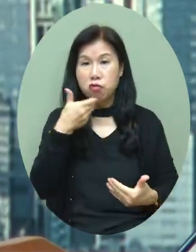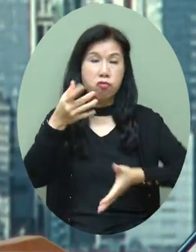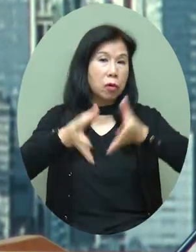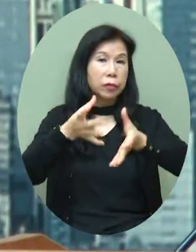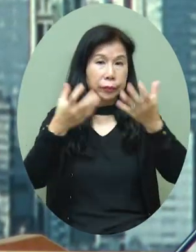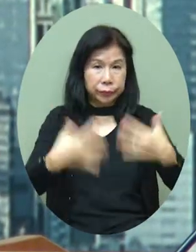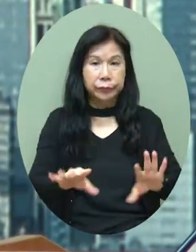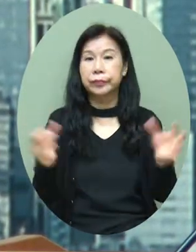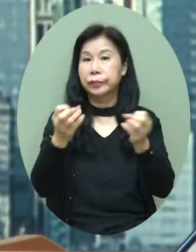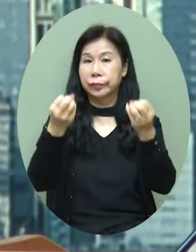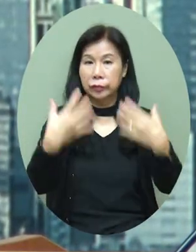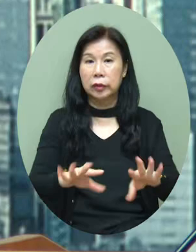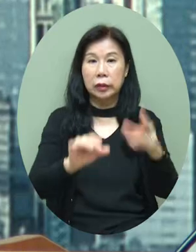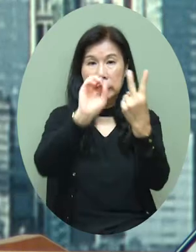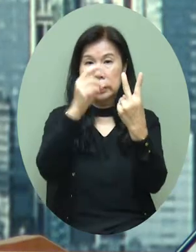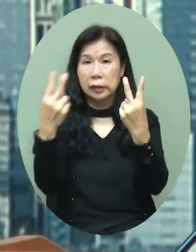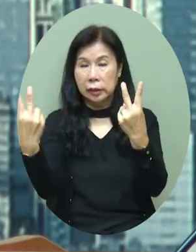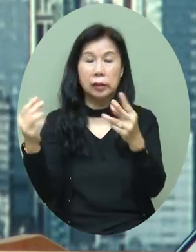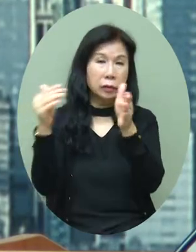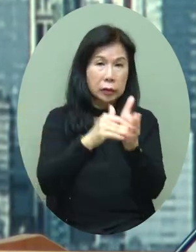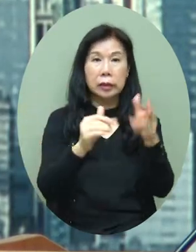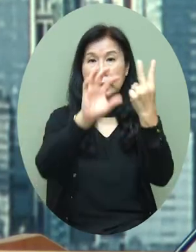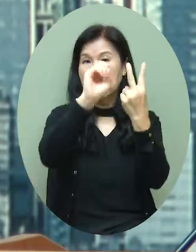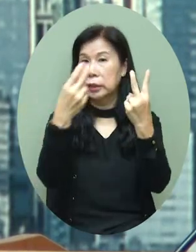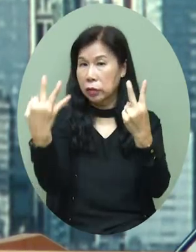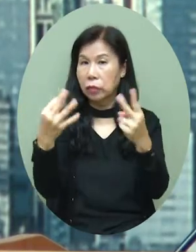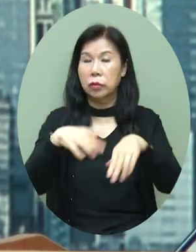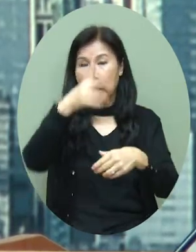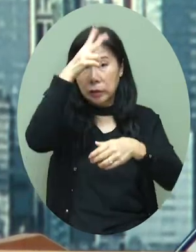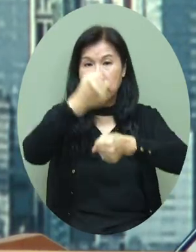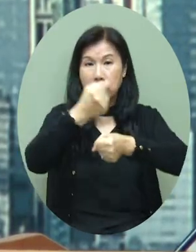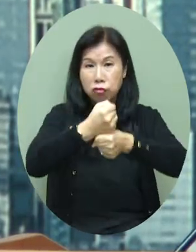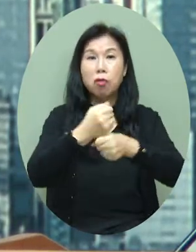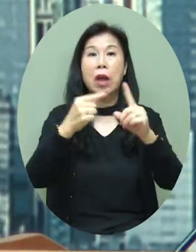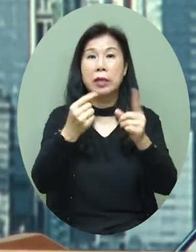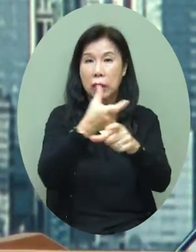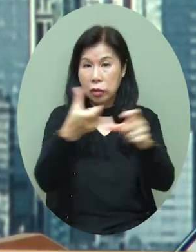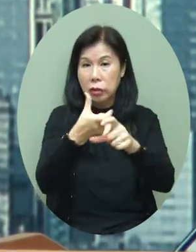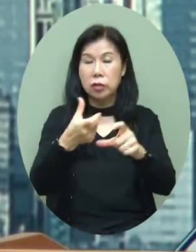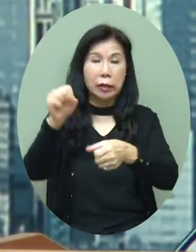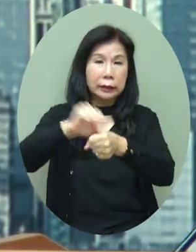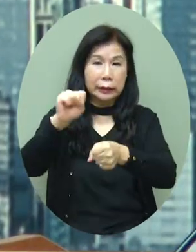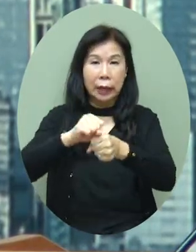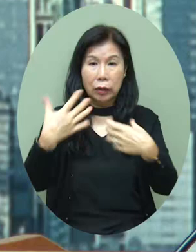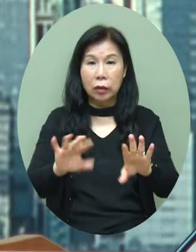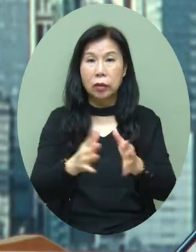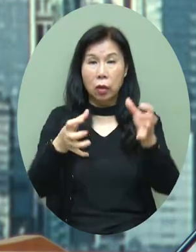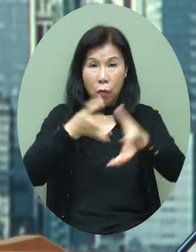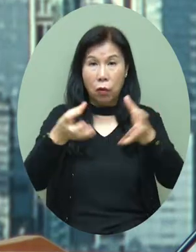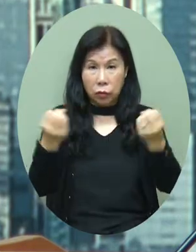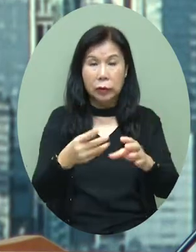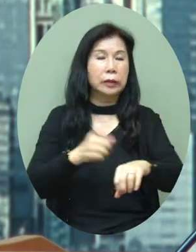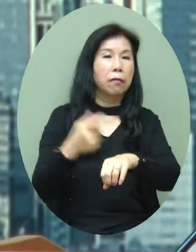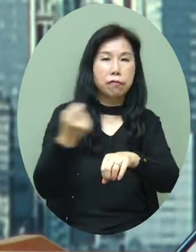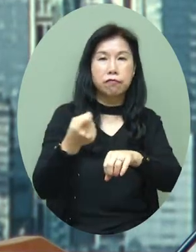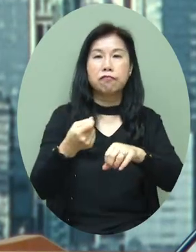呢，係討論咗2022至23年度公務員薪酬調整嘅。我喺會議之後第一時